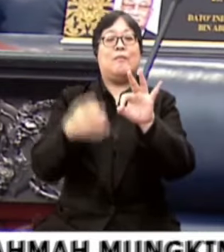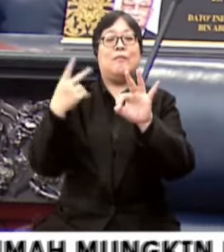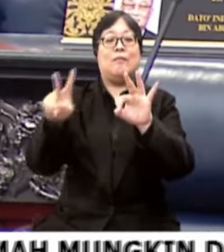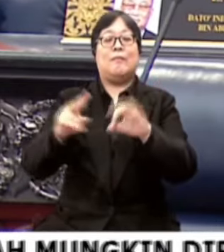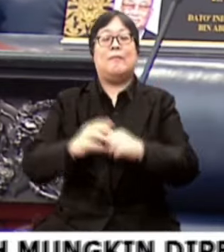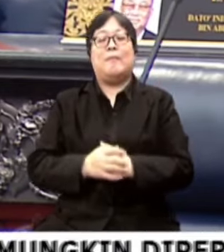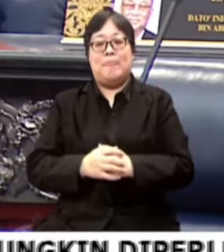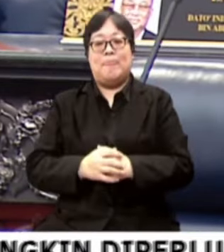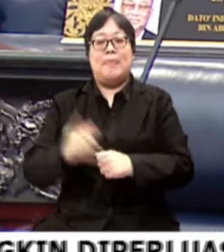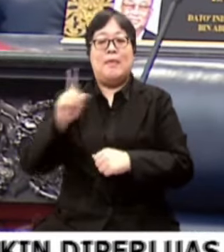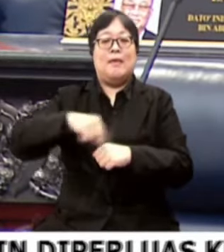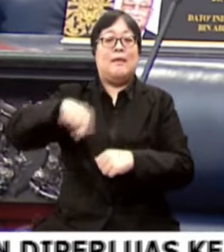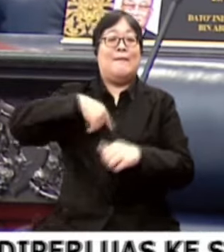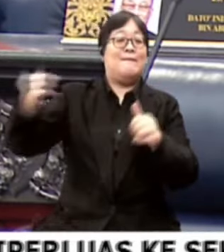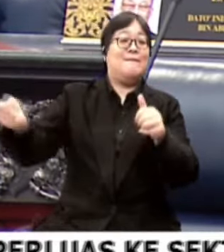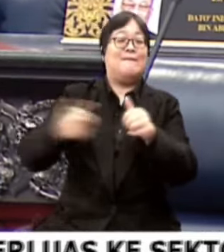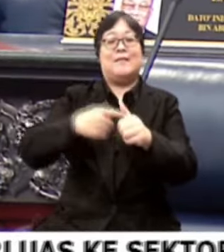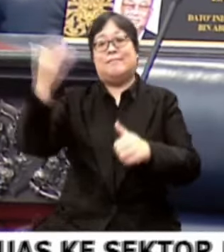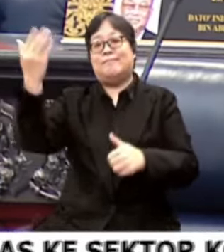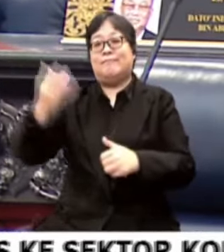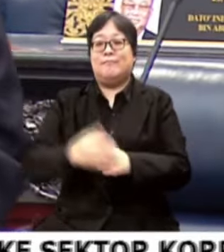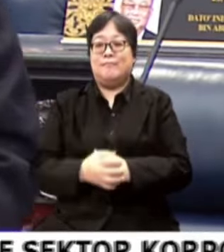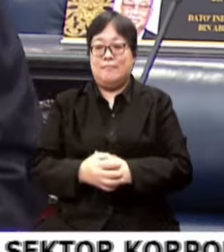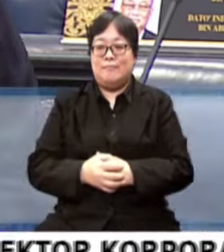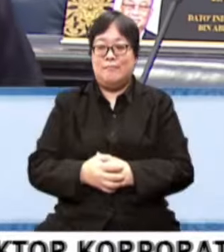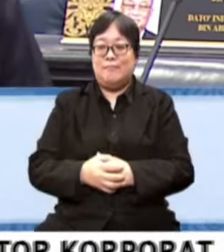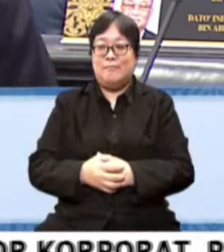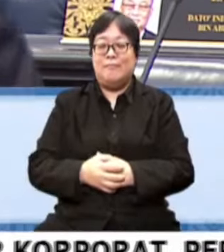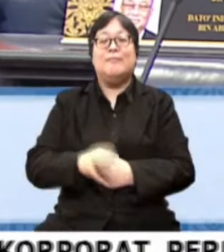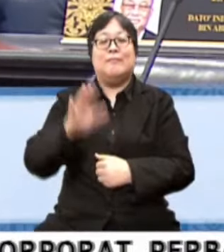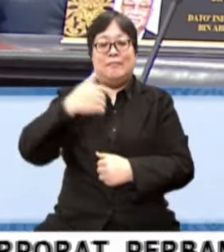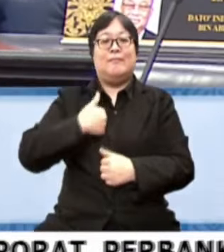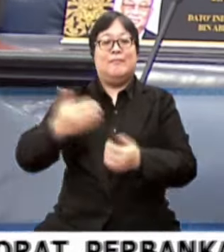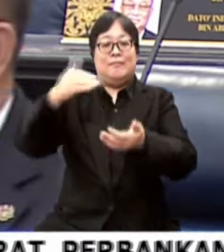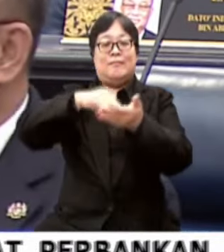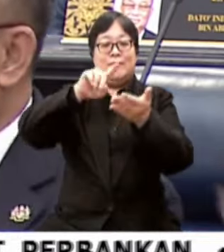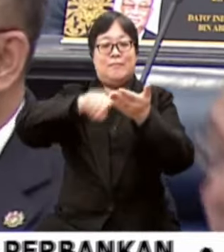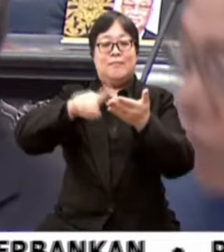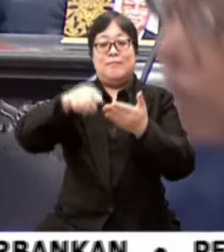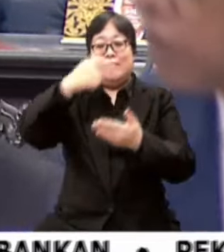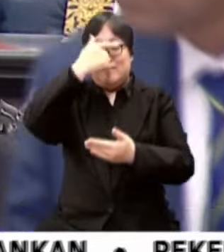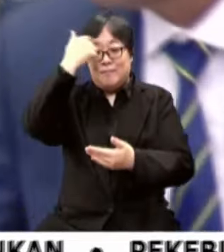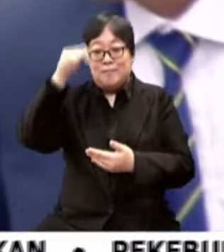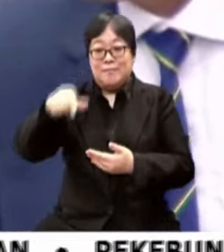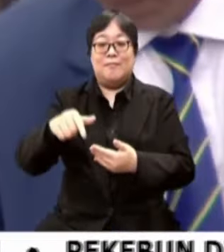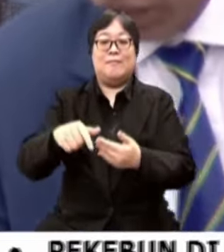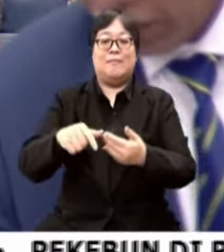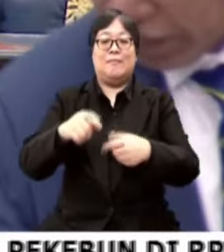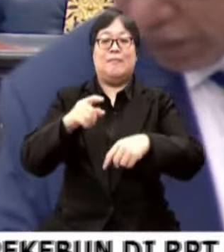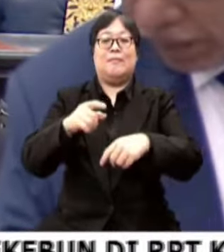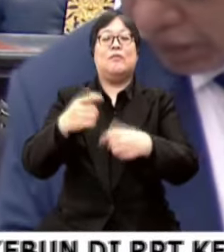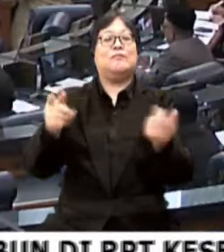Masa hari kita mulai sidang saya akan tengok sekali lagi sebab masalah